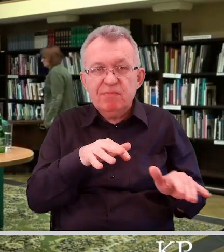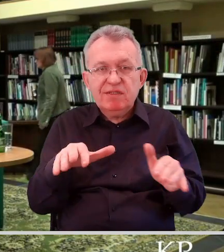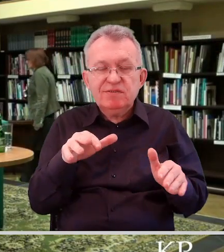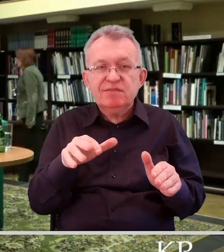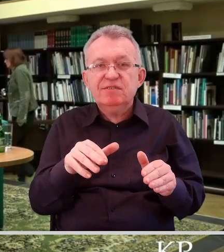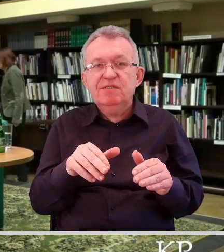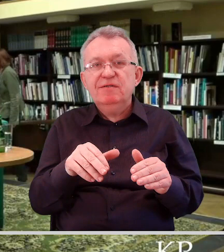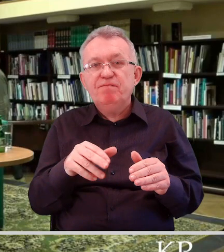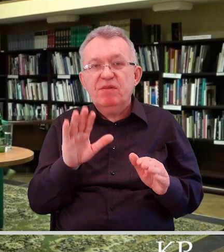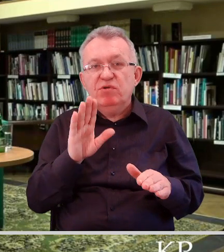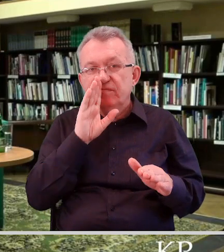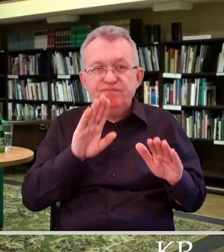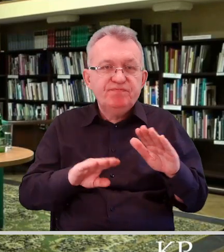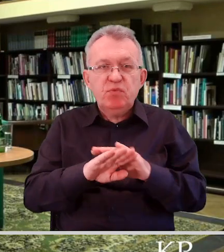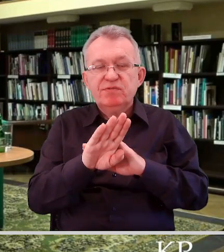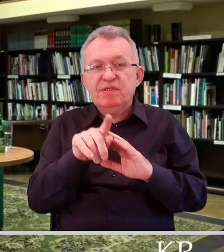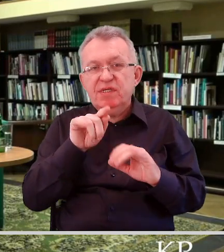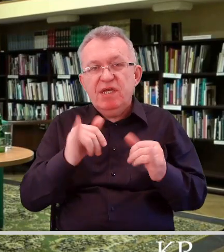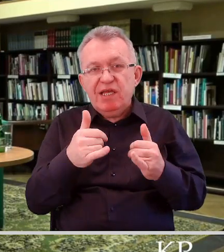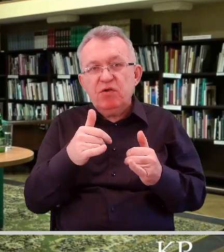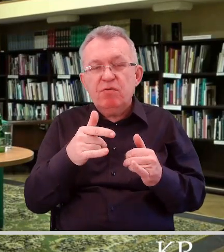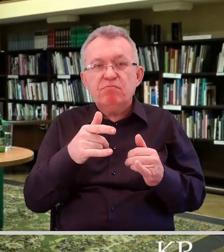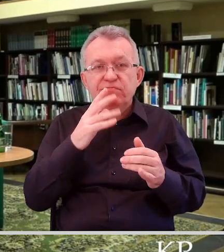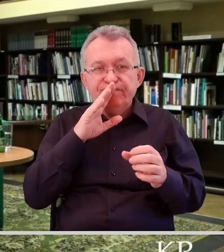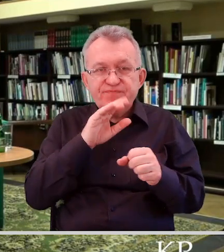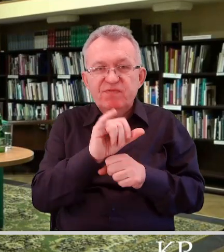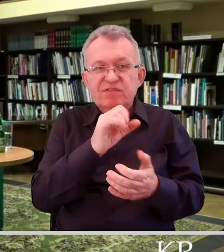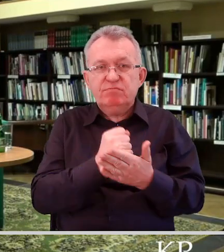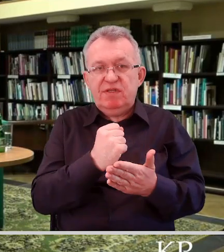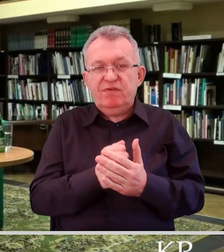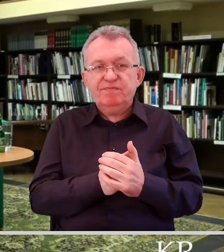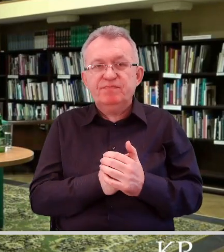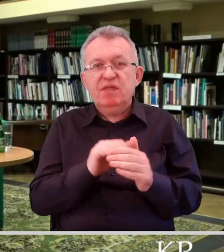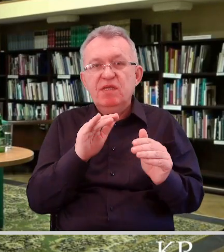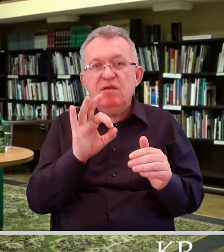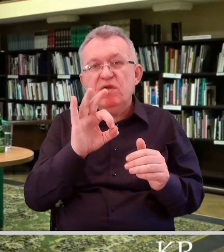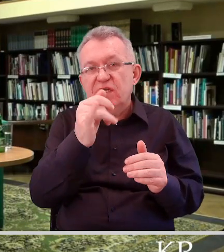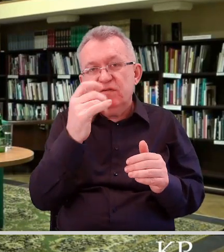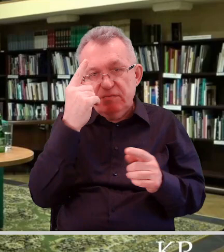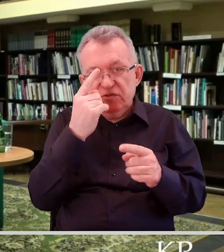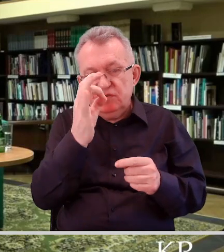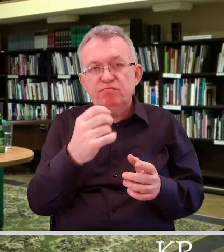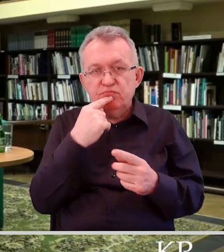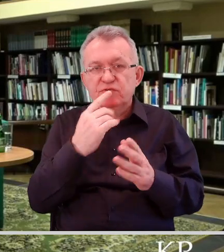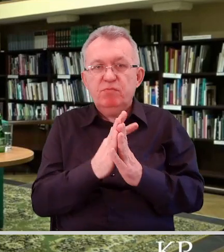na prezentowanie jakiegokolwiek poglądu w jakiejkolwiek sprawie. Powiedz, jak ty sobie z tym radzisz?